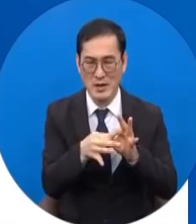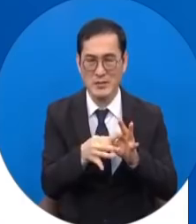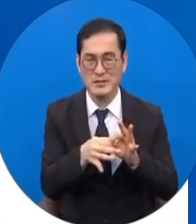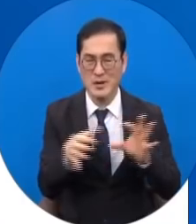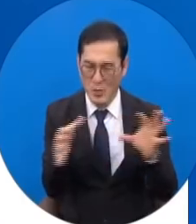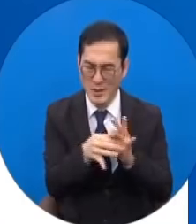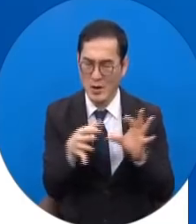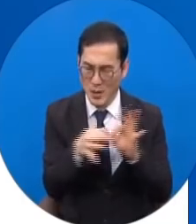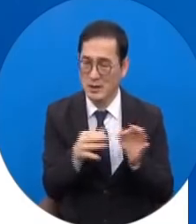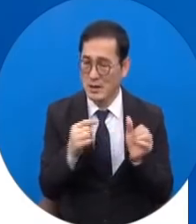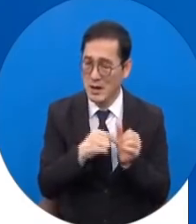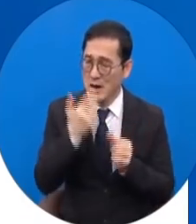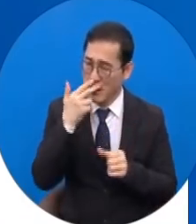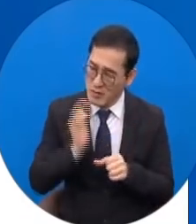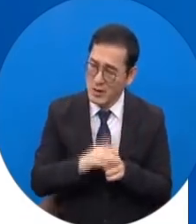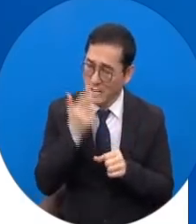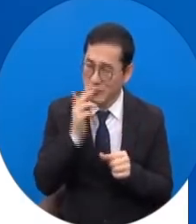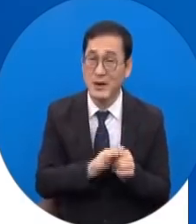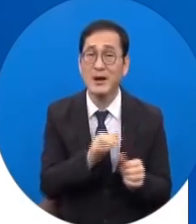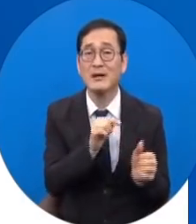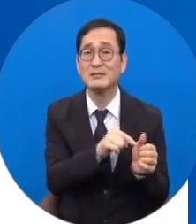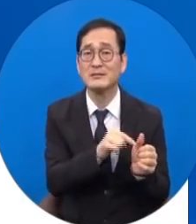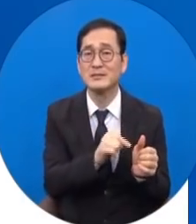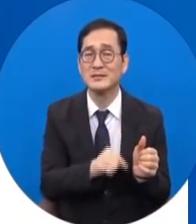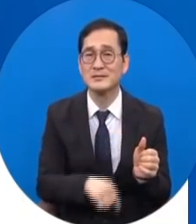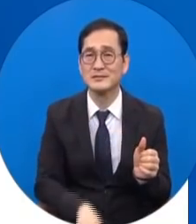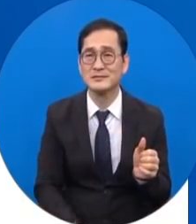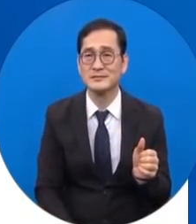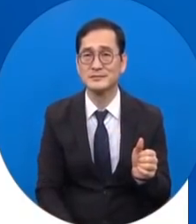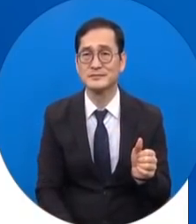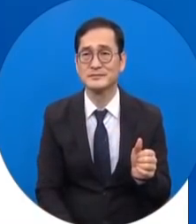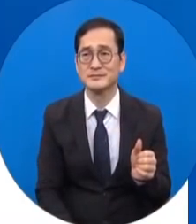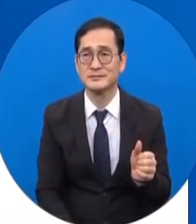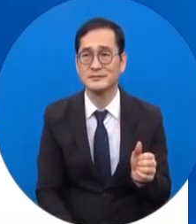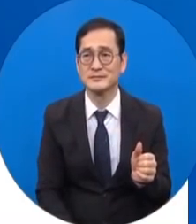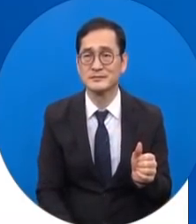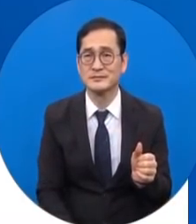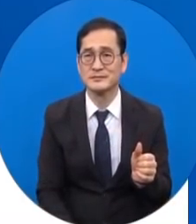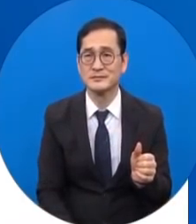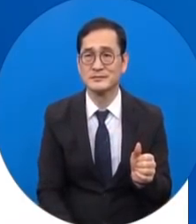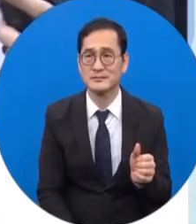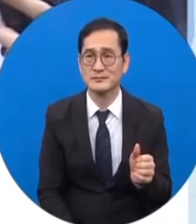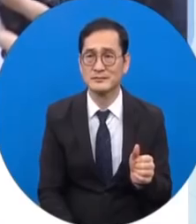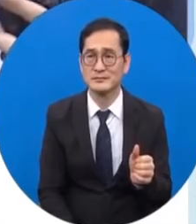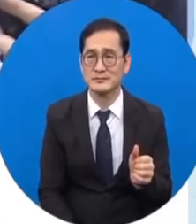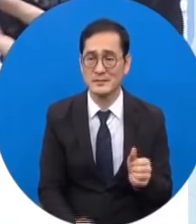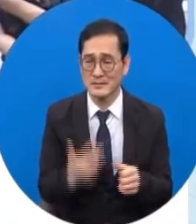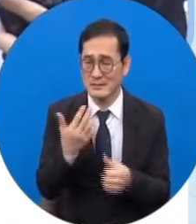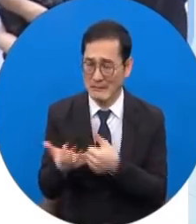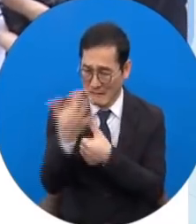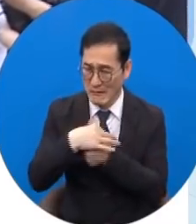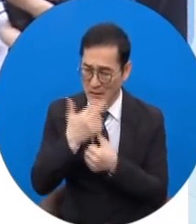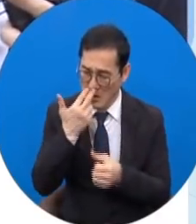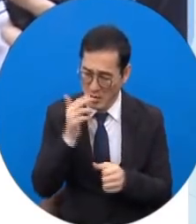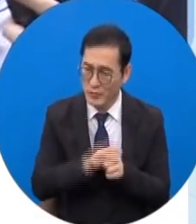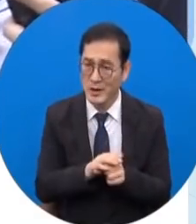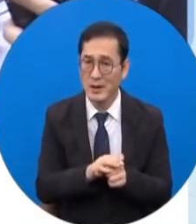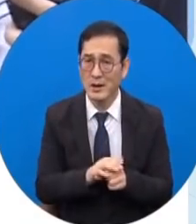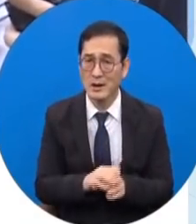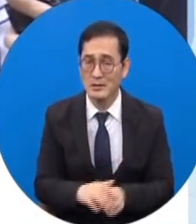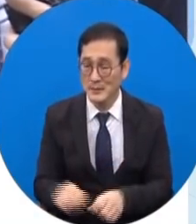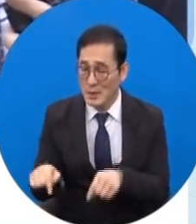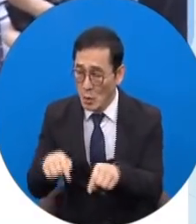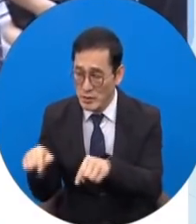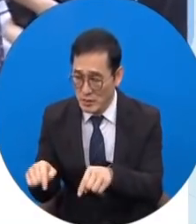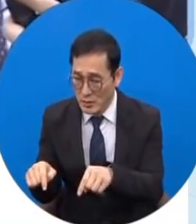당했는데 자신을 사실은 몸통이 아니라고 생각하는데 몸통이 돼 버린 거잖아 이젠 후보 관점에서 보자면 근데 근데 이번에 이제